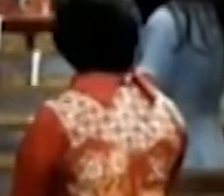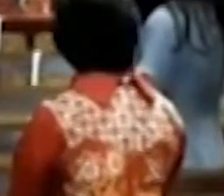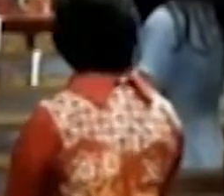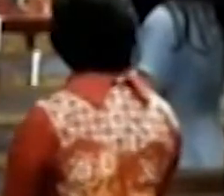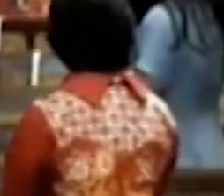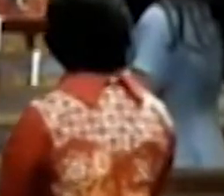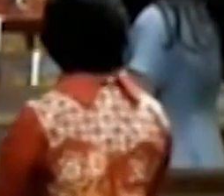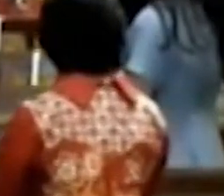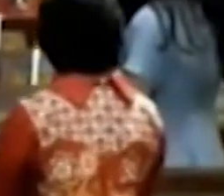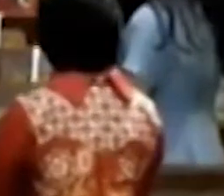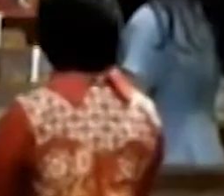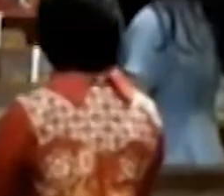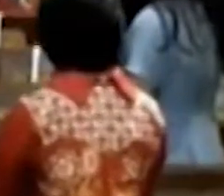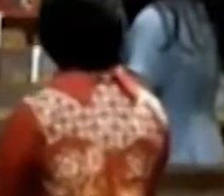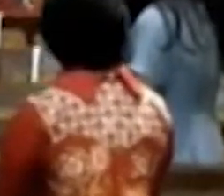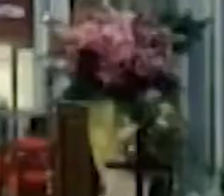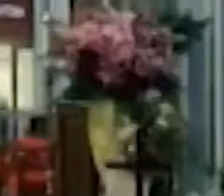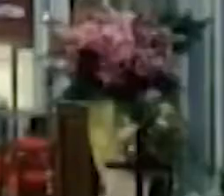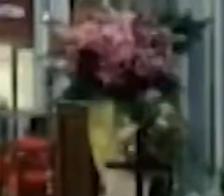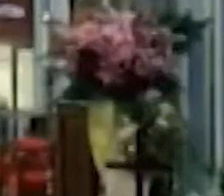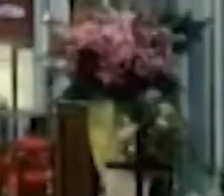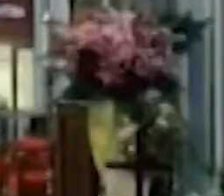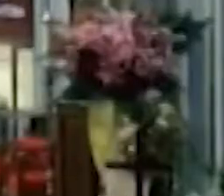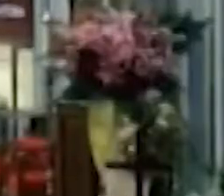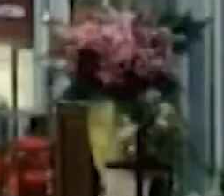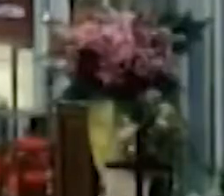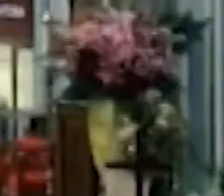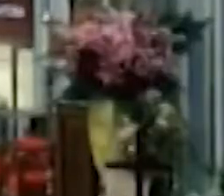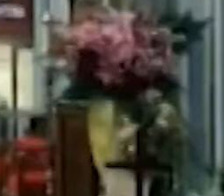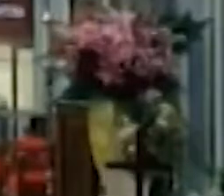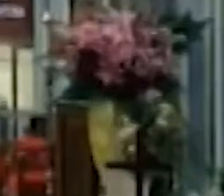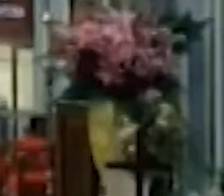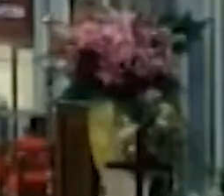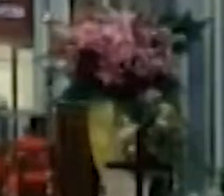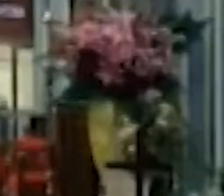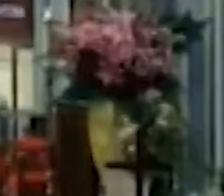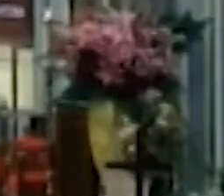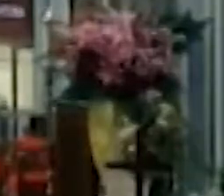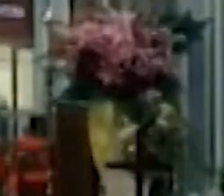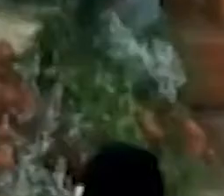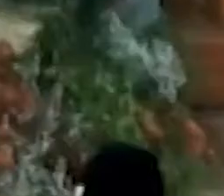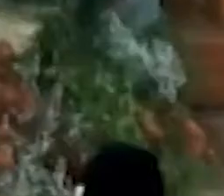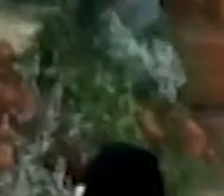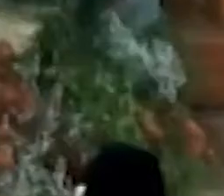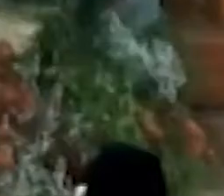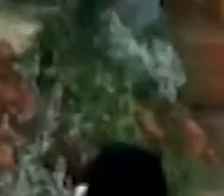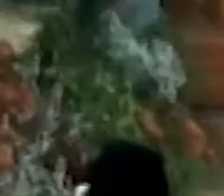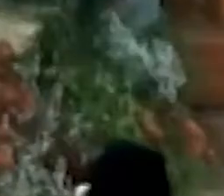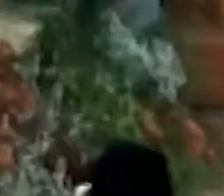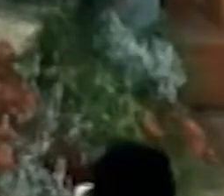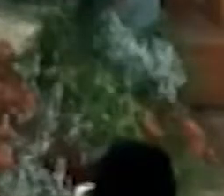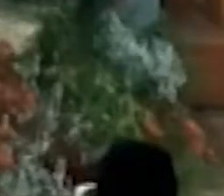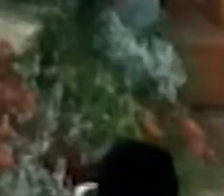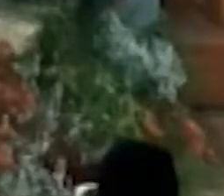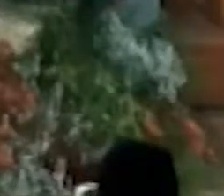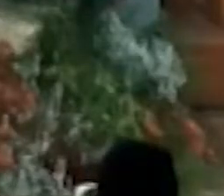Katedral sementara itu bagi umat yang kemudian mengikuti Misa secara tatap muka sebelumnya telah mendaftarkan terlebih dahulu di website